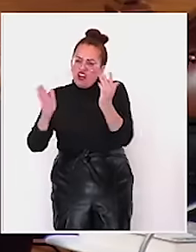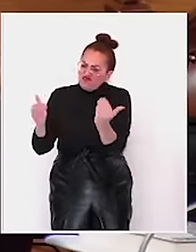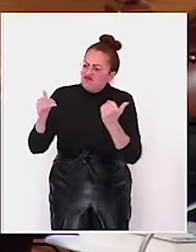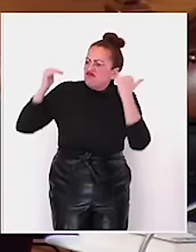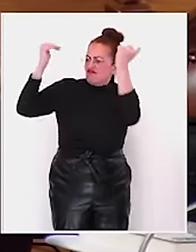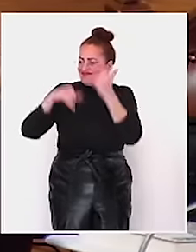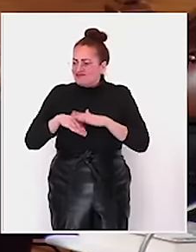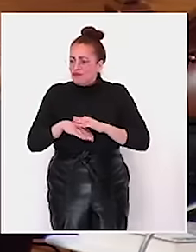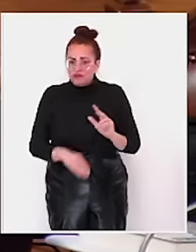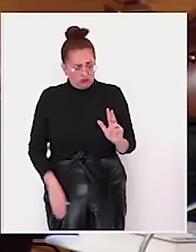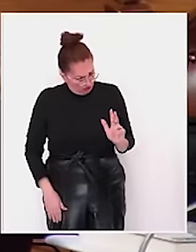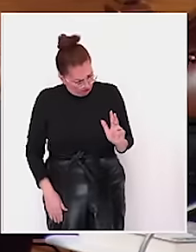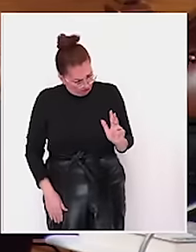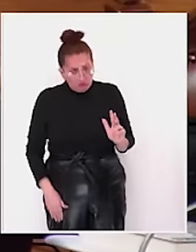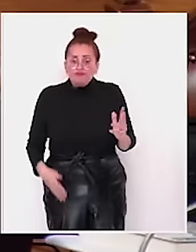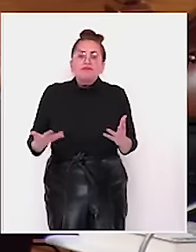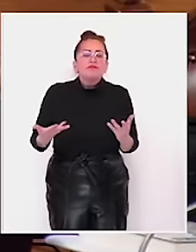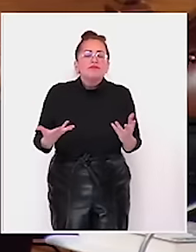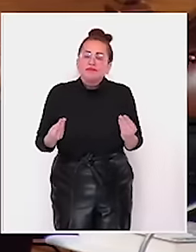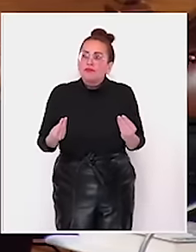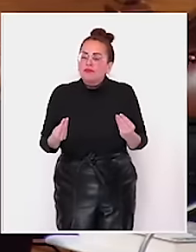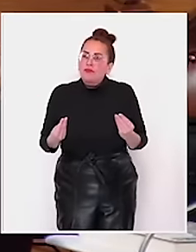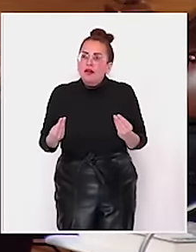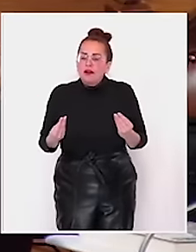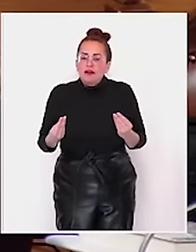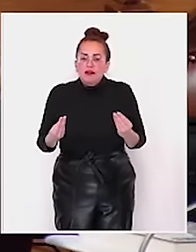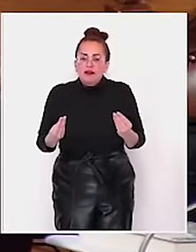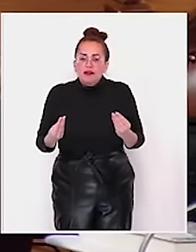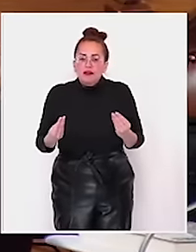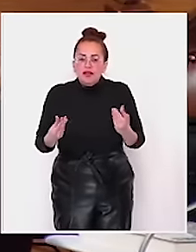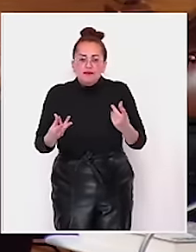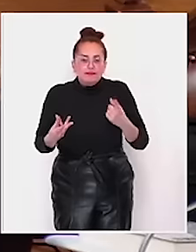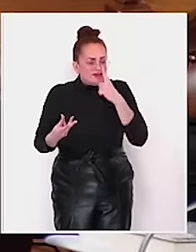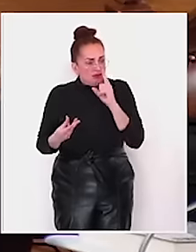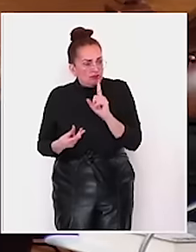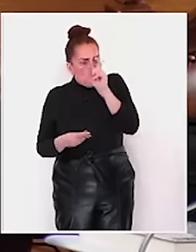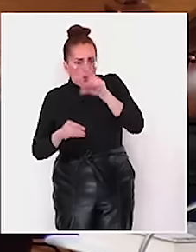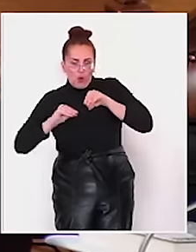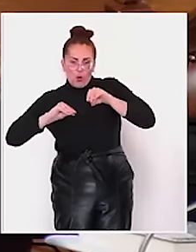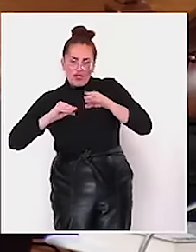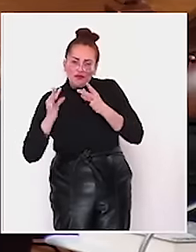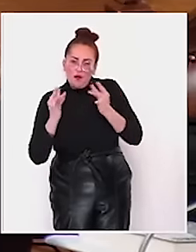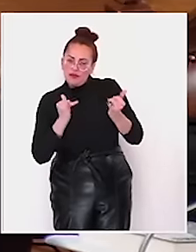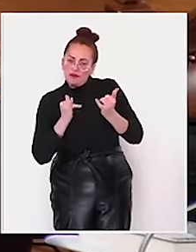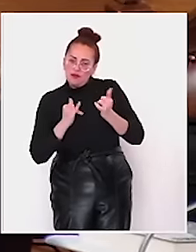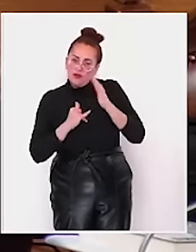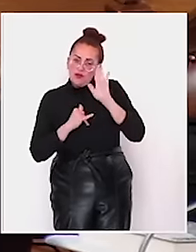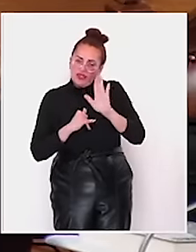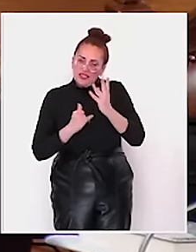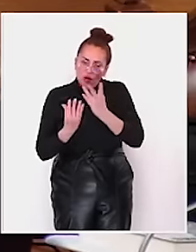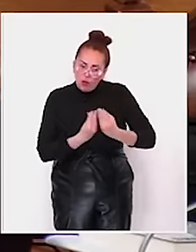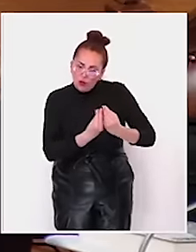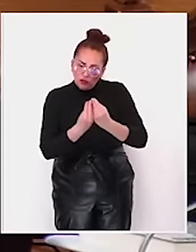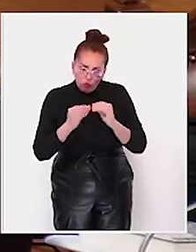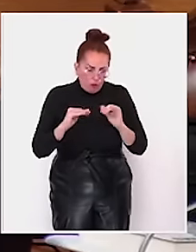dire, parce que en fait, ça mériterait, en fait, cette question de l'eau, cette question de sensibilisation de la population sur la question de l'eau,